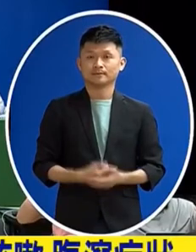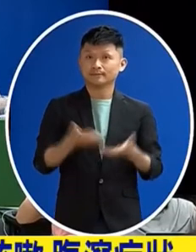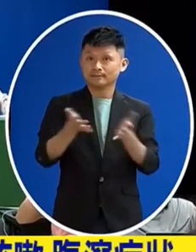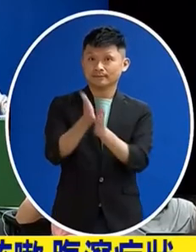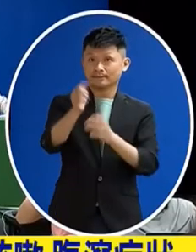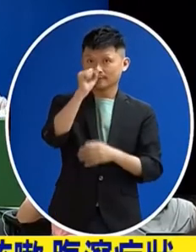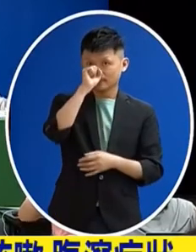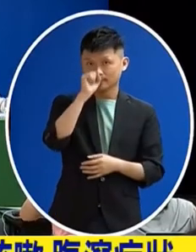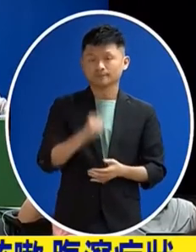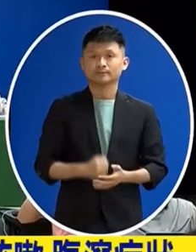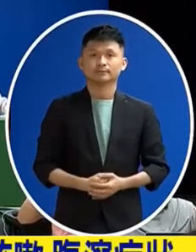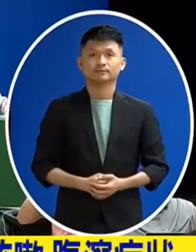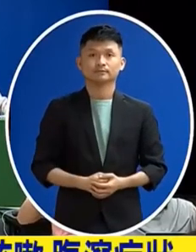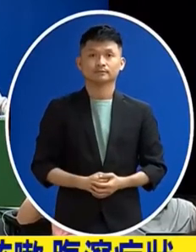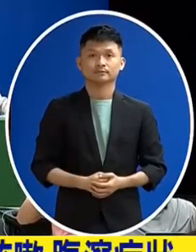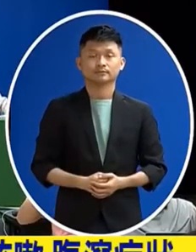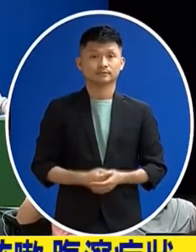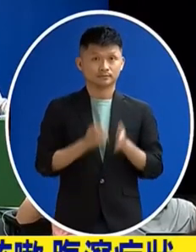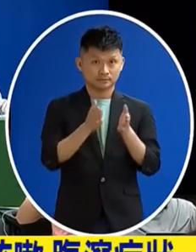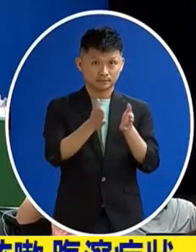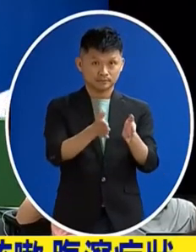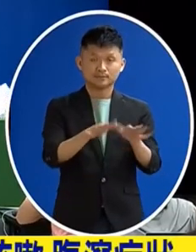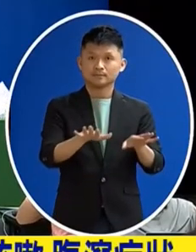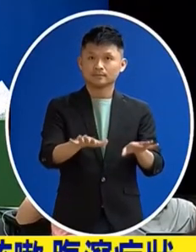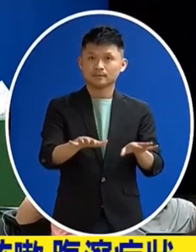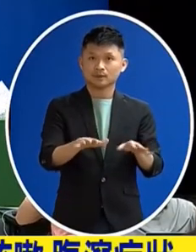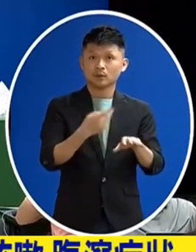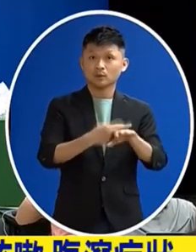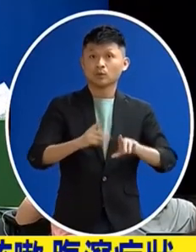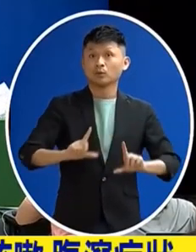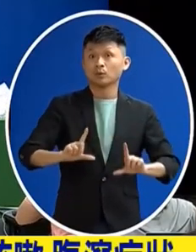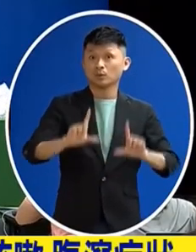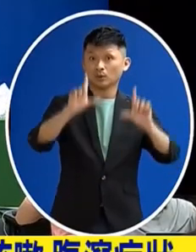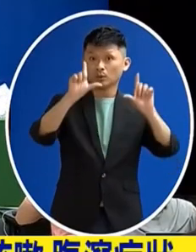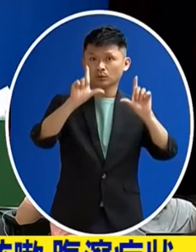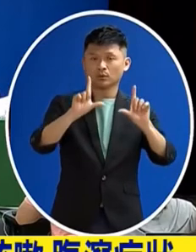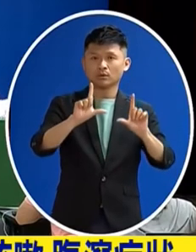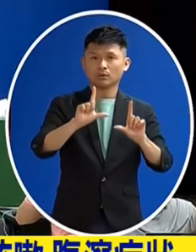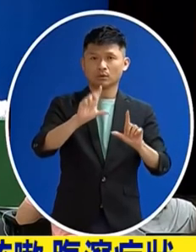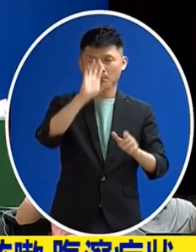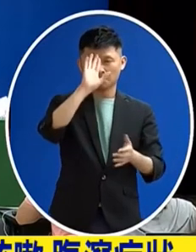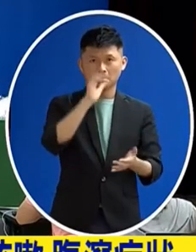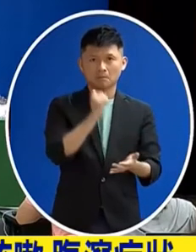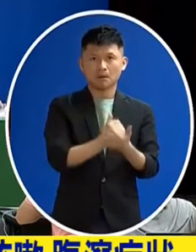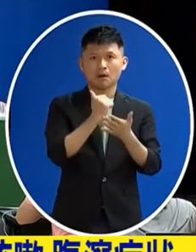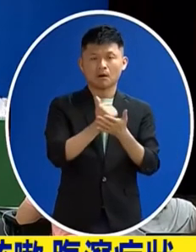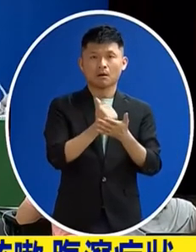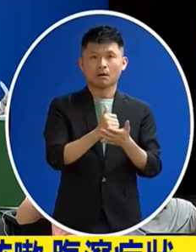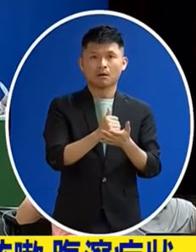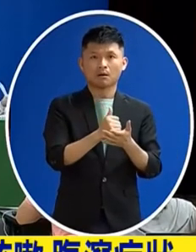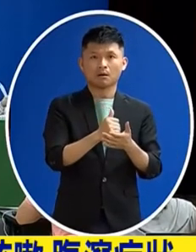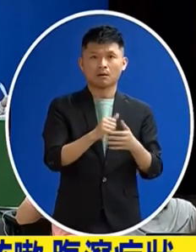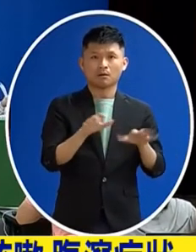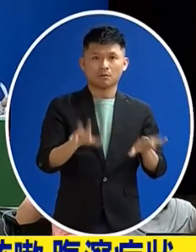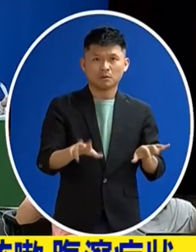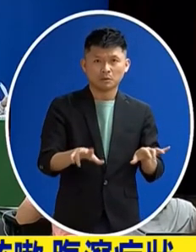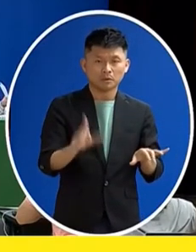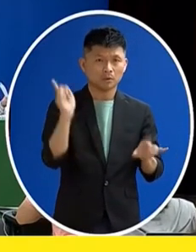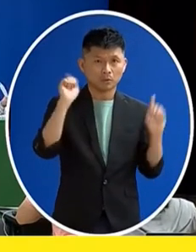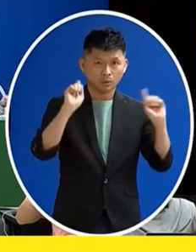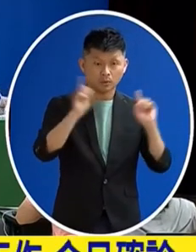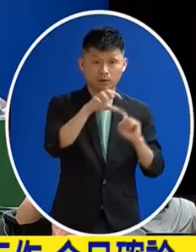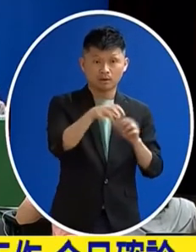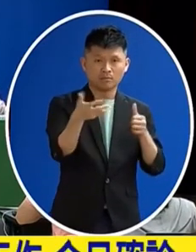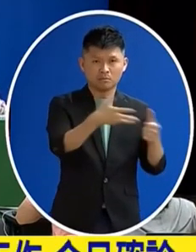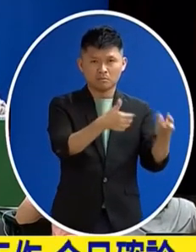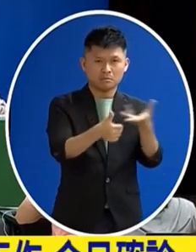部长好，想先针对就是今天罗东一口气出现的那个5名有一场的这样的群聚的事件，我们有